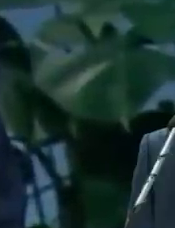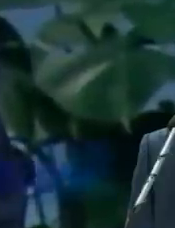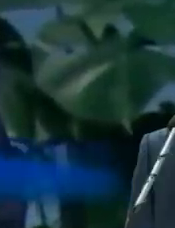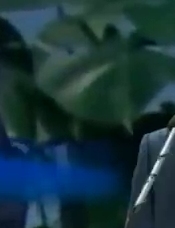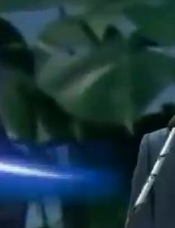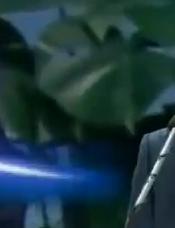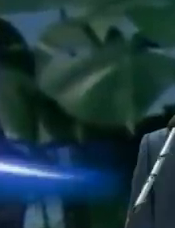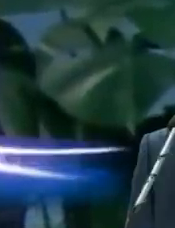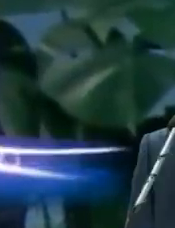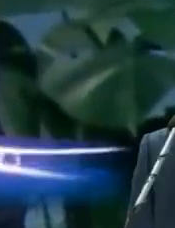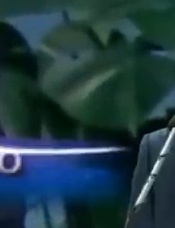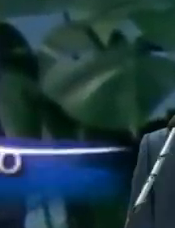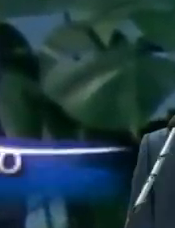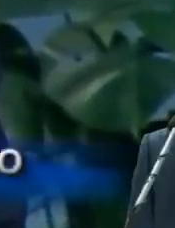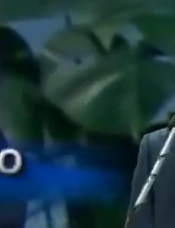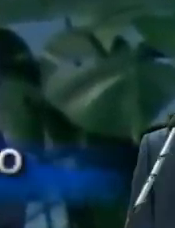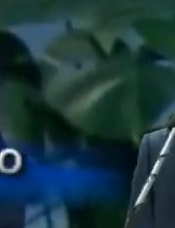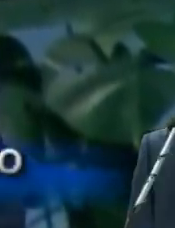한번